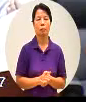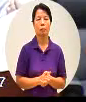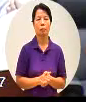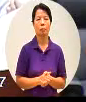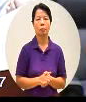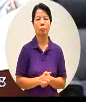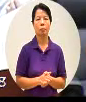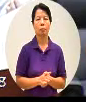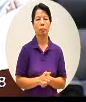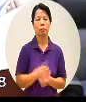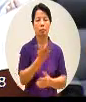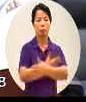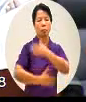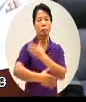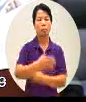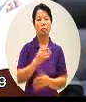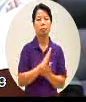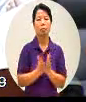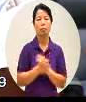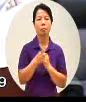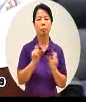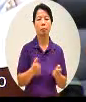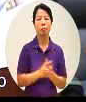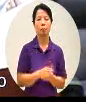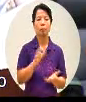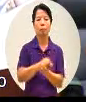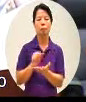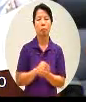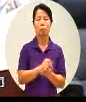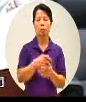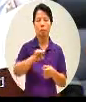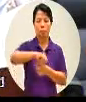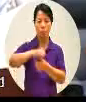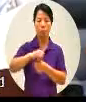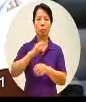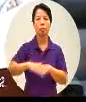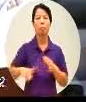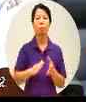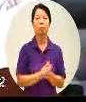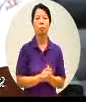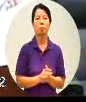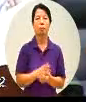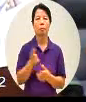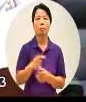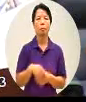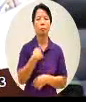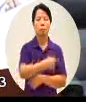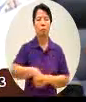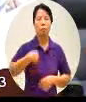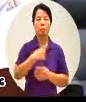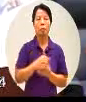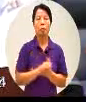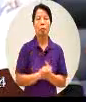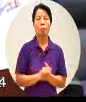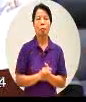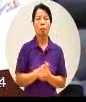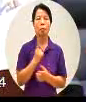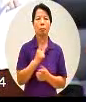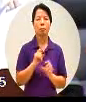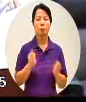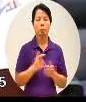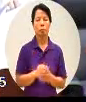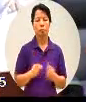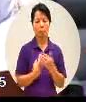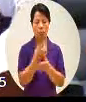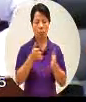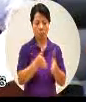烦， 身心障碍类的哈， 来来来， 身障手册一律给分。 我讲嘛，不是安尼嘛，你有体适能，所以我的不只是身心障